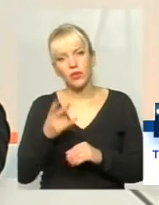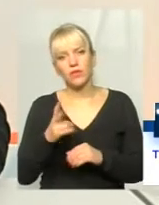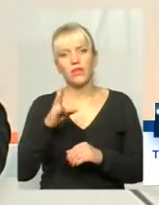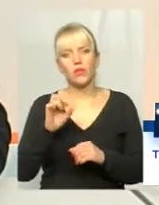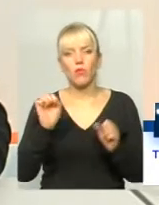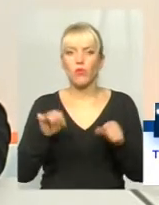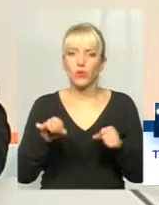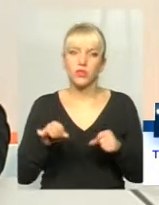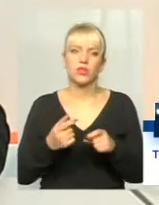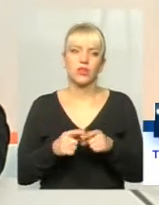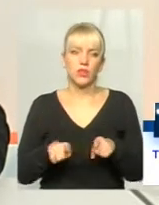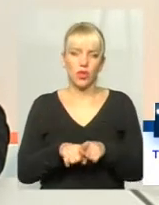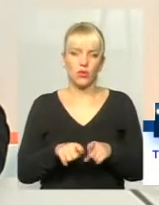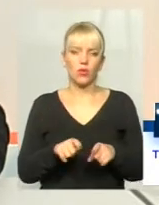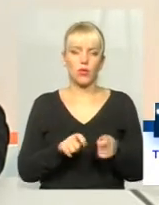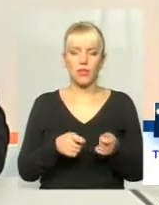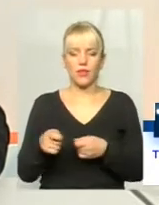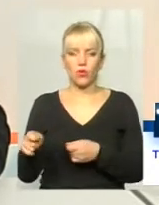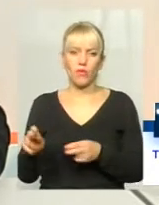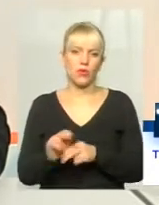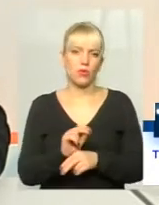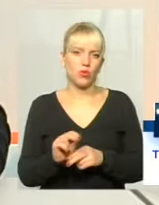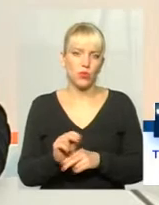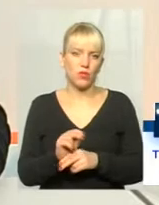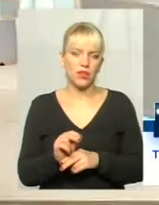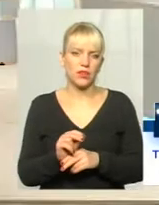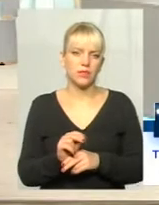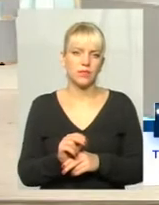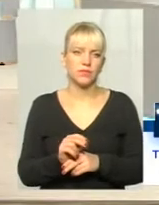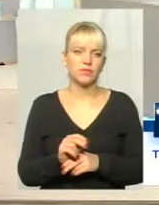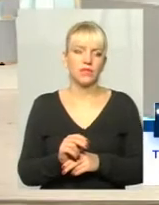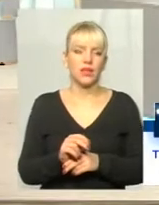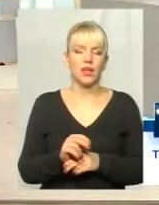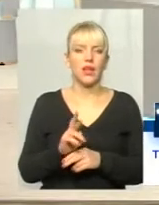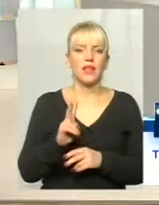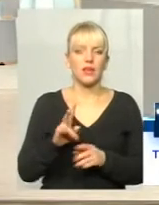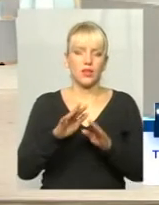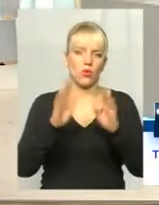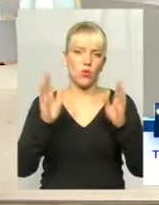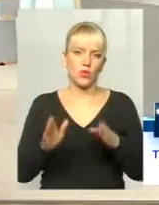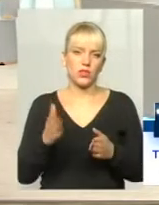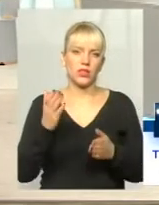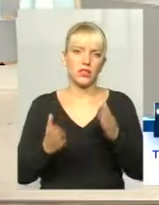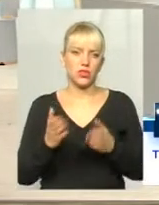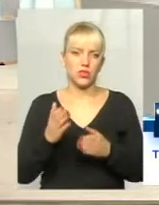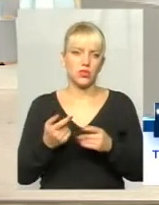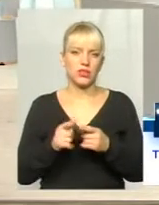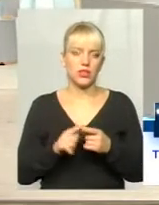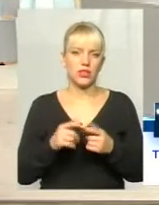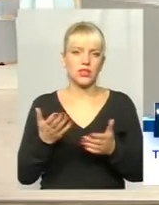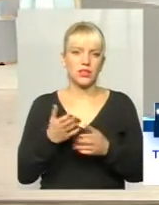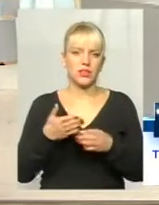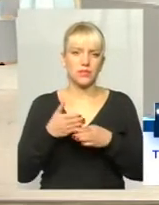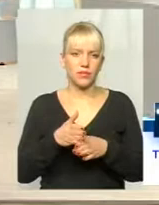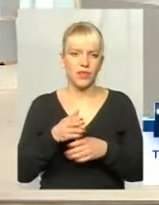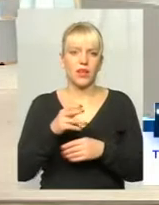цілком можливо таку плиту і відремонтувати. Як яка поломка. Якщо, звичайно, це знос крану, і десь кран підтравлює,